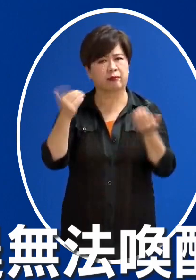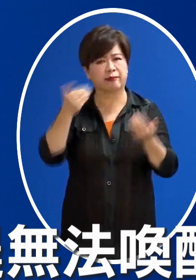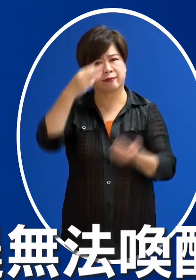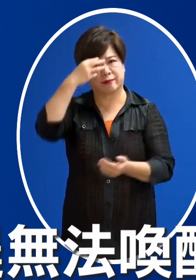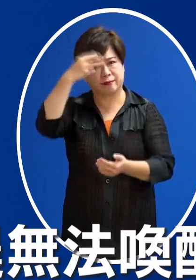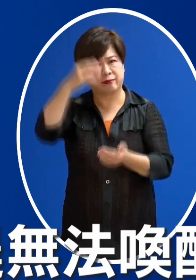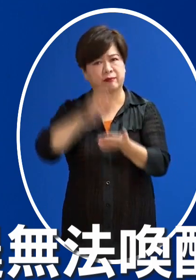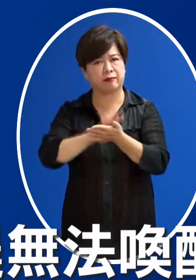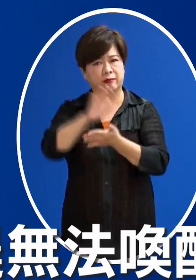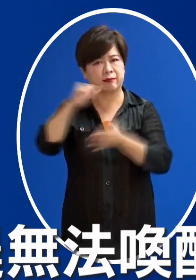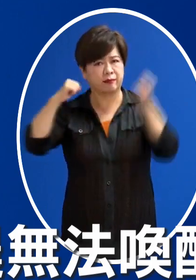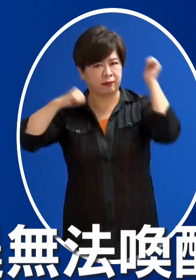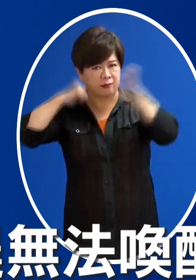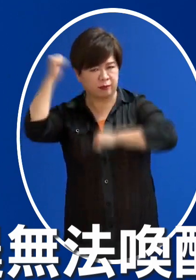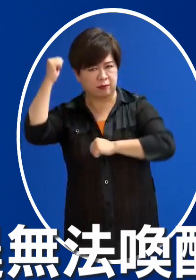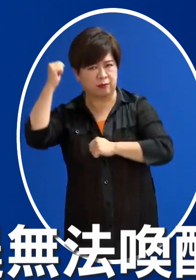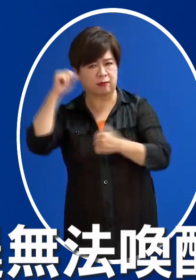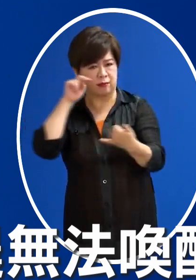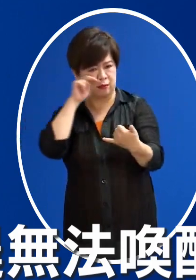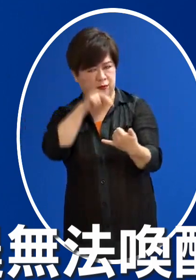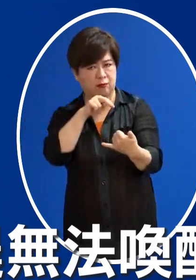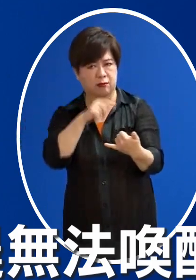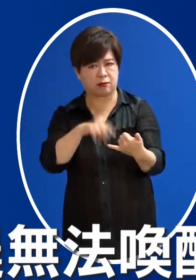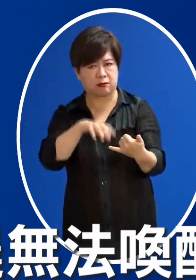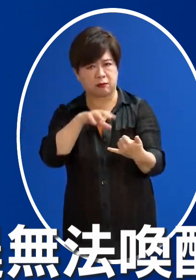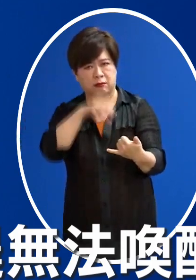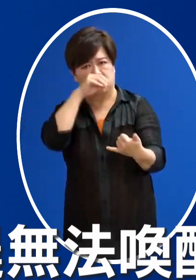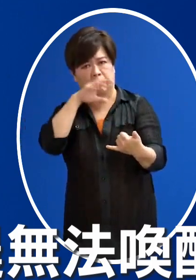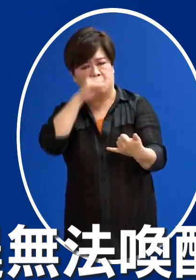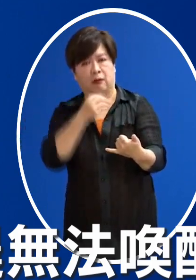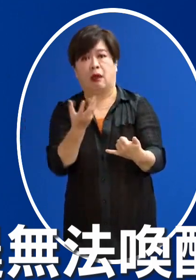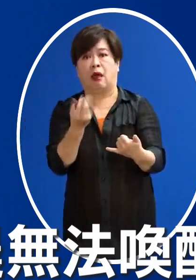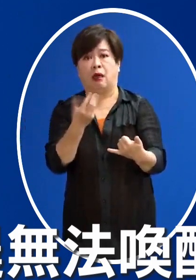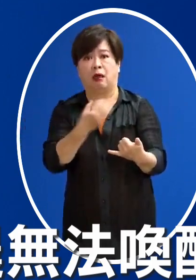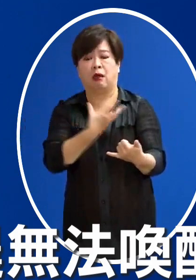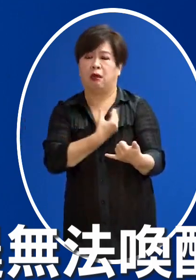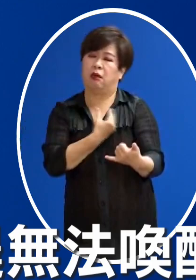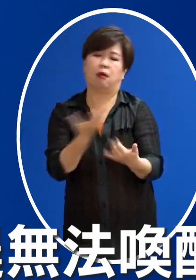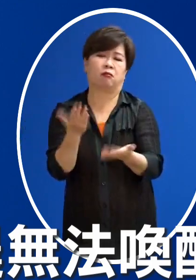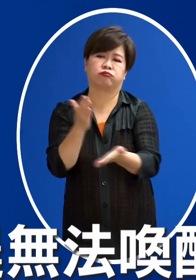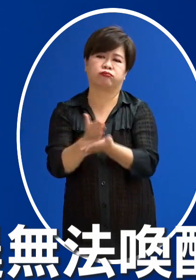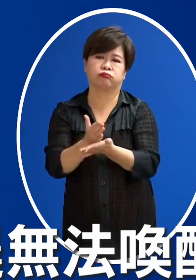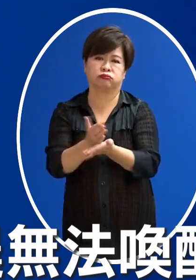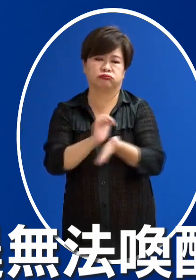三天后的清晨发现这个无呼吸心跳哈，所以到院前